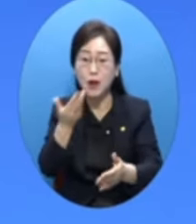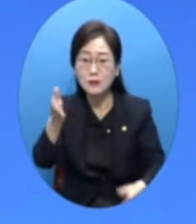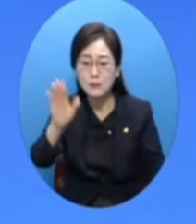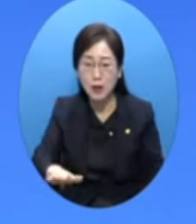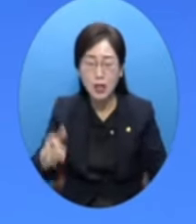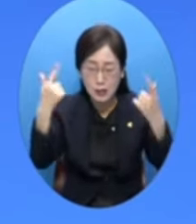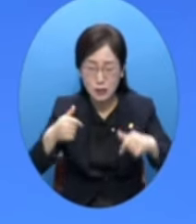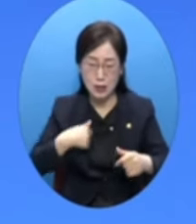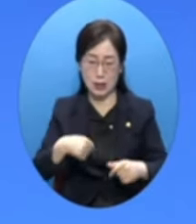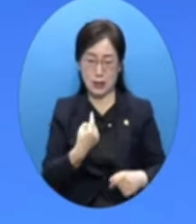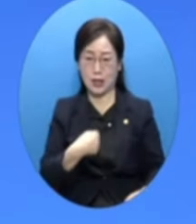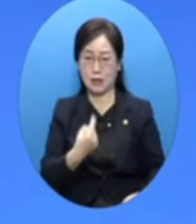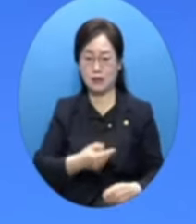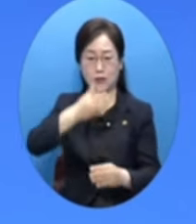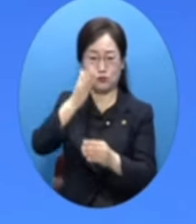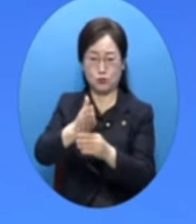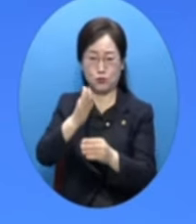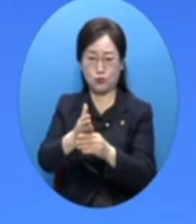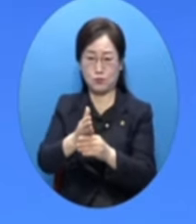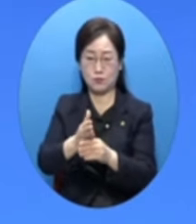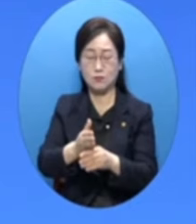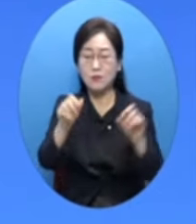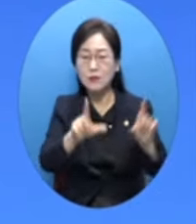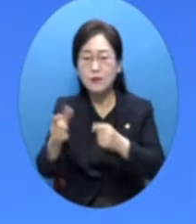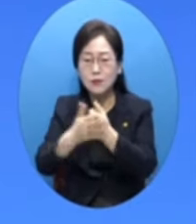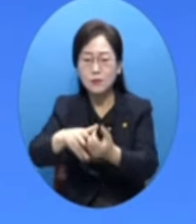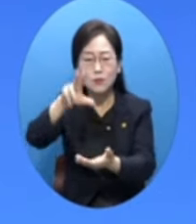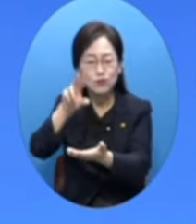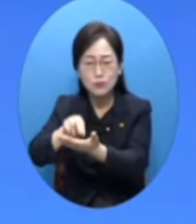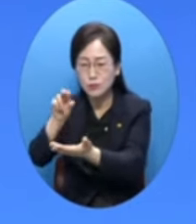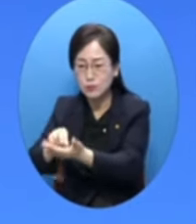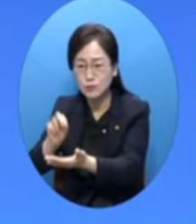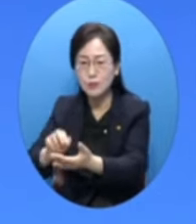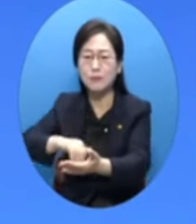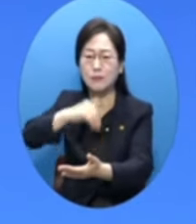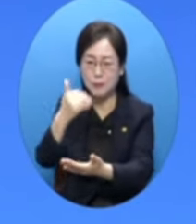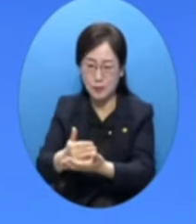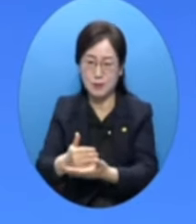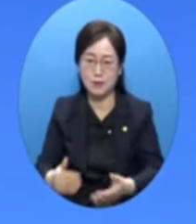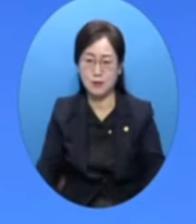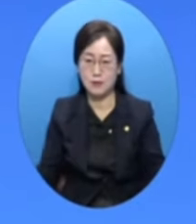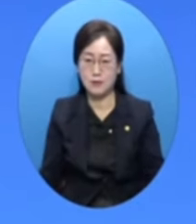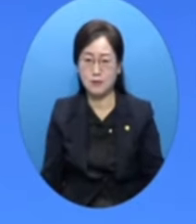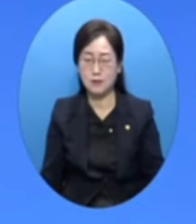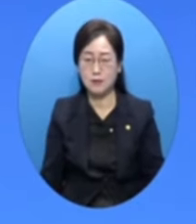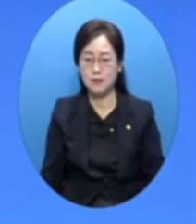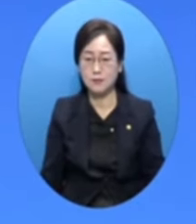나 중심의 삶을 살고 있기 때문에 많은 문제 속에 살아가고 있다고 하는 것입니다.